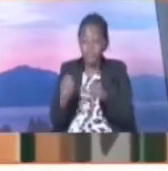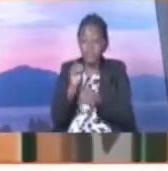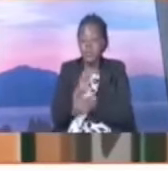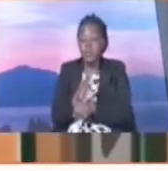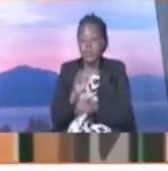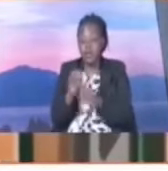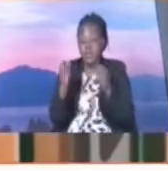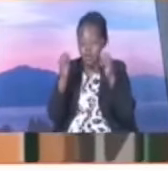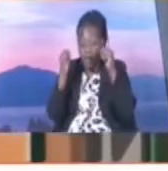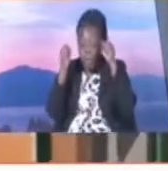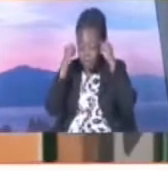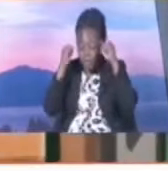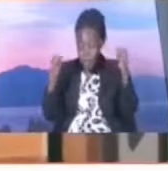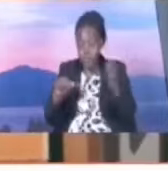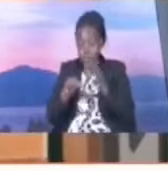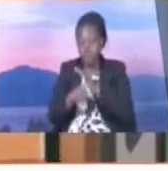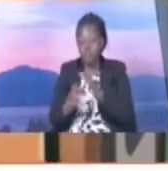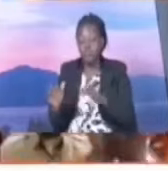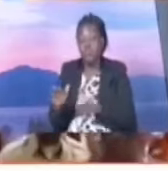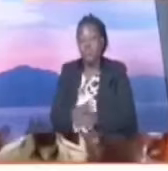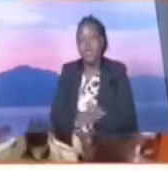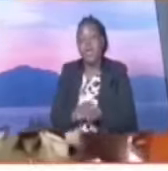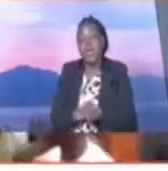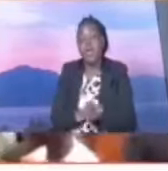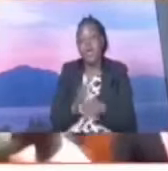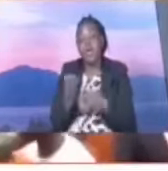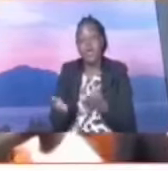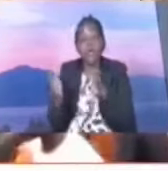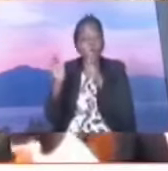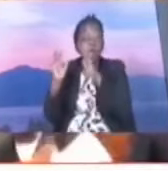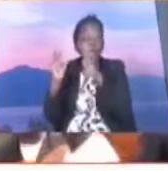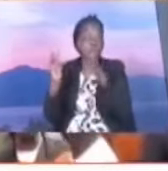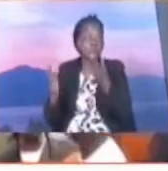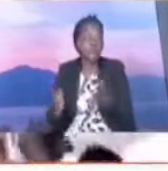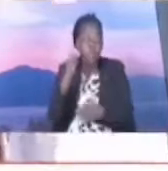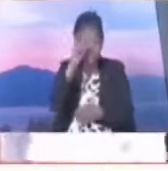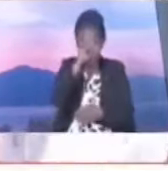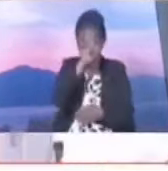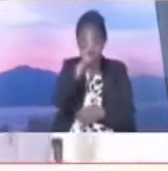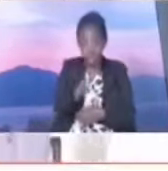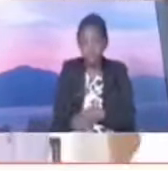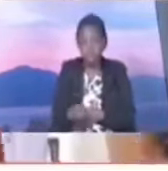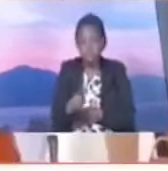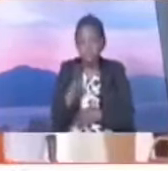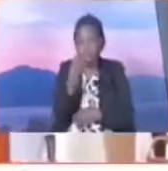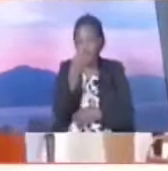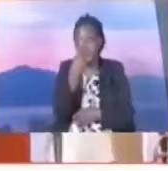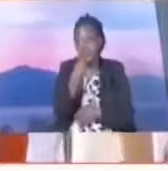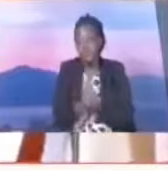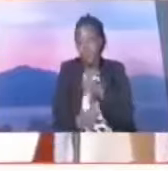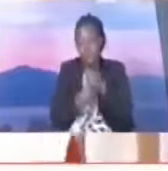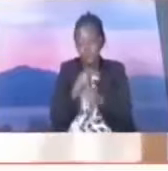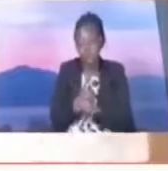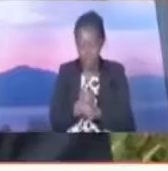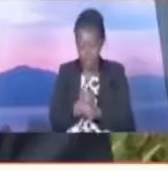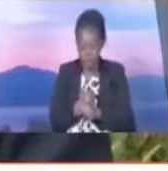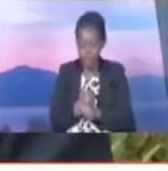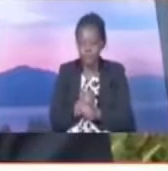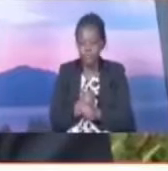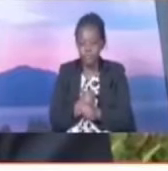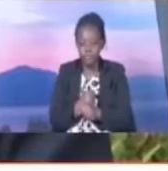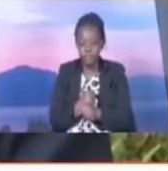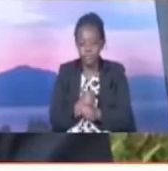nsonga za Buganda, Oweekitiibwa Ssebunnya Kibirige, ayozaayozesa masomojo olw'okutuuka ku matikkira ge ag'omulundi ogwasatu mu ogumu.